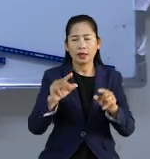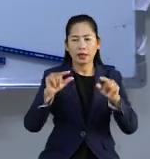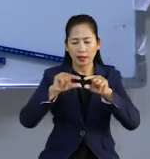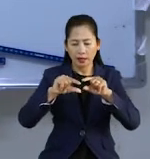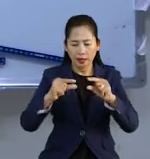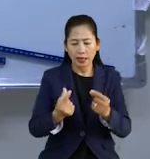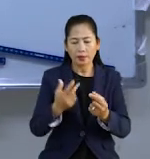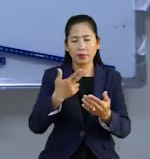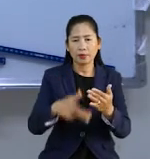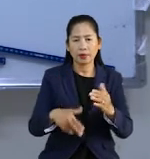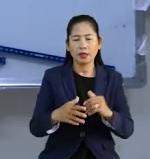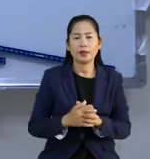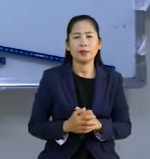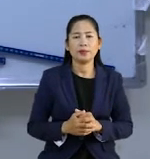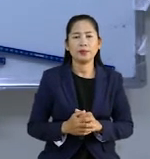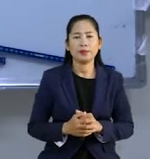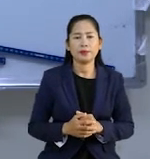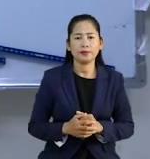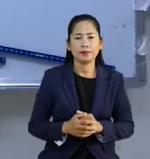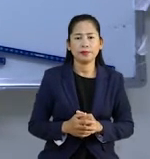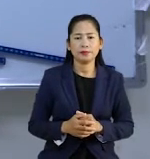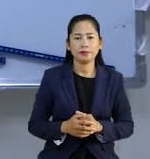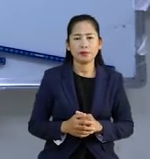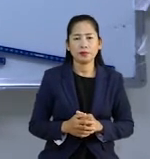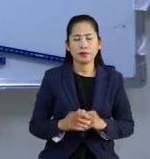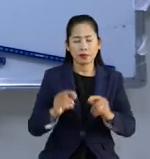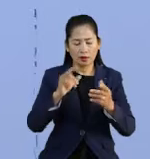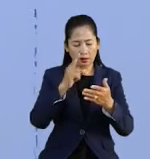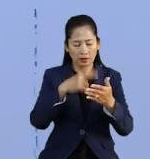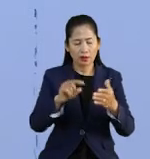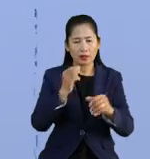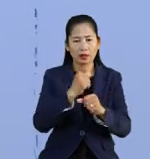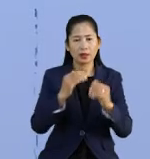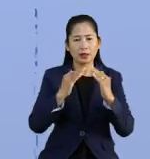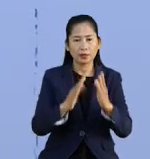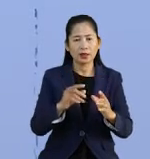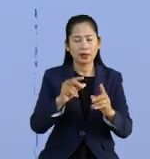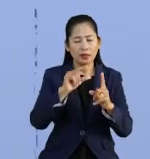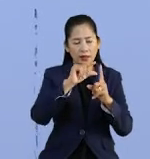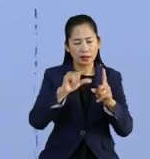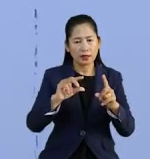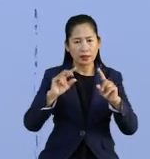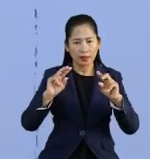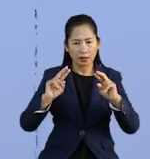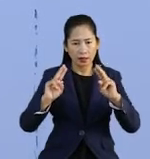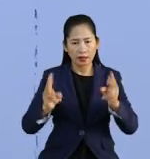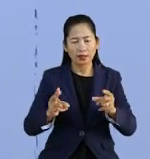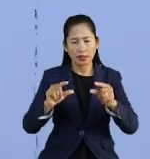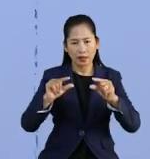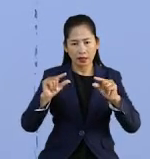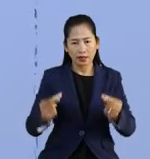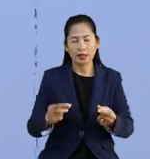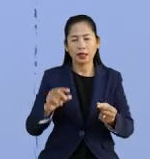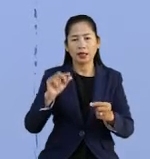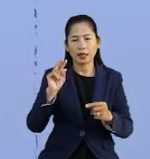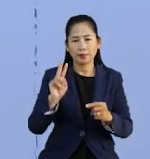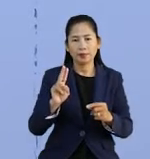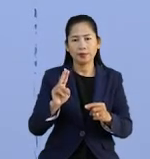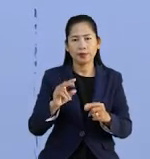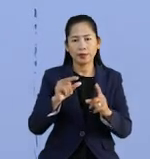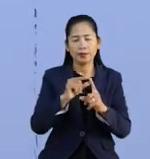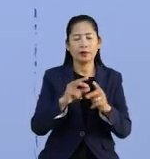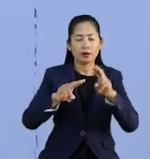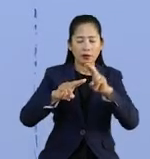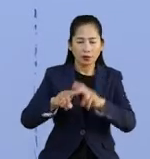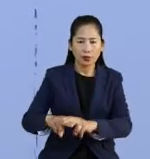ចឹងកូនពិនិត្យមើលណាកូនណាបាទអញ្ចឹងកំណែកិច្ចការផ្ទះកិរិយាអកម្មនៅក្នុងកថាខណ្ឌមានបាទមានពាក្យ